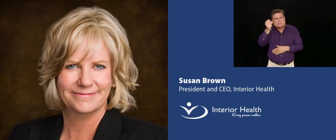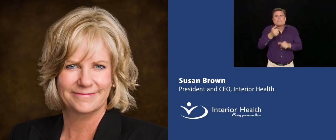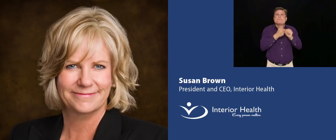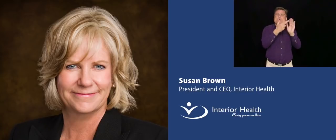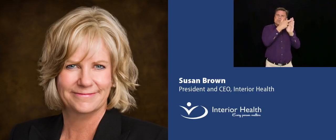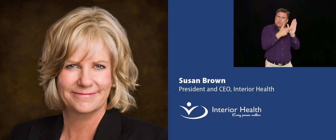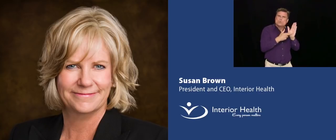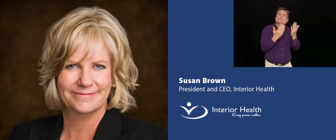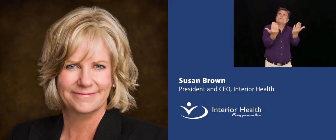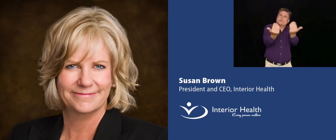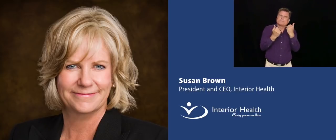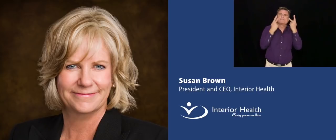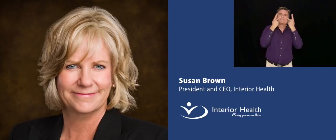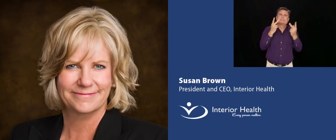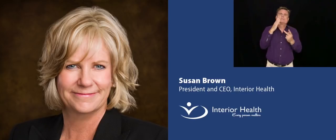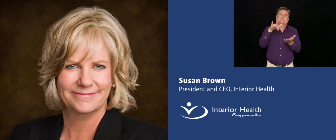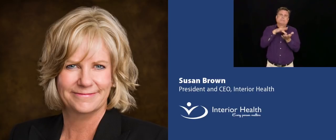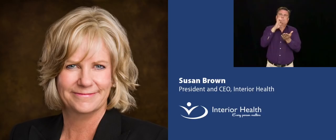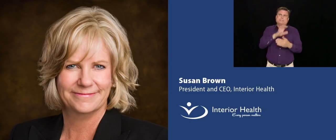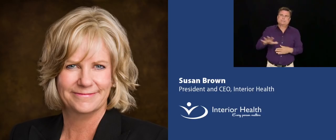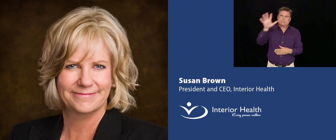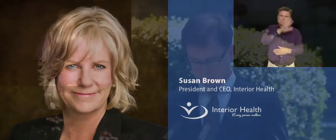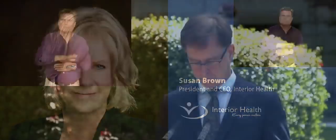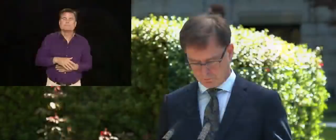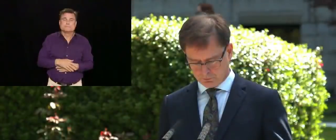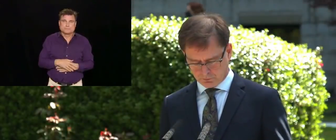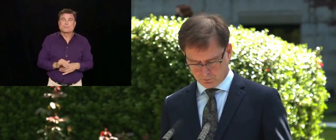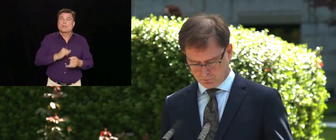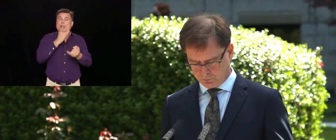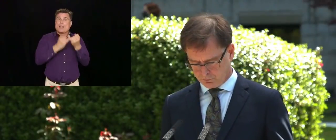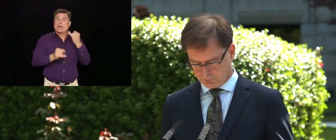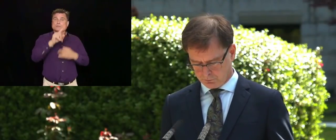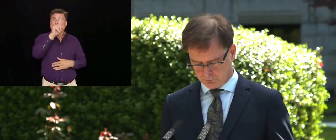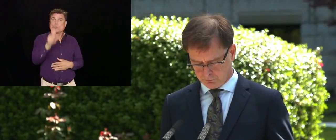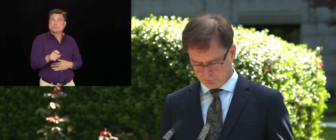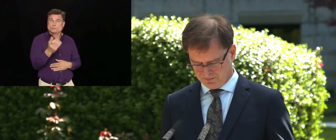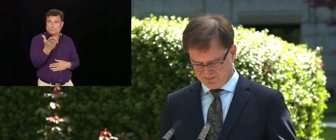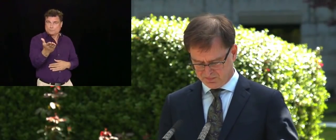have time for one more question, and that is from Adrian Blanc, CBC Radio Canada.